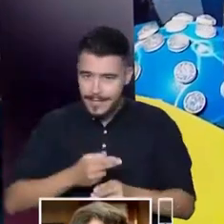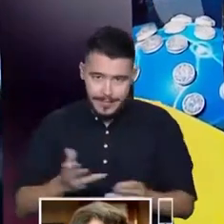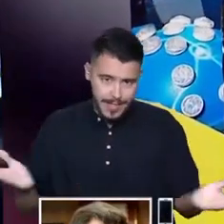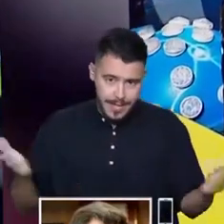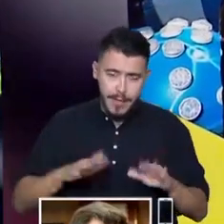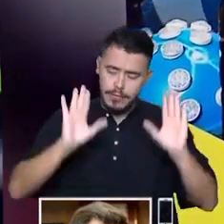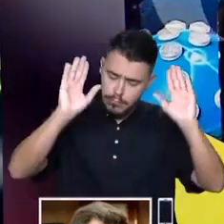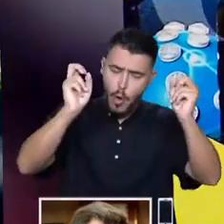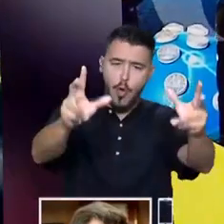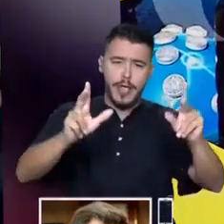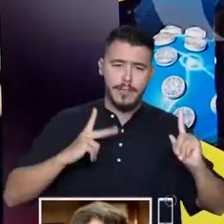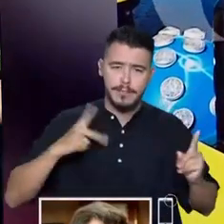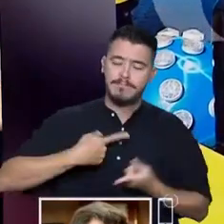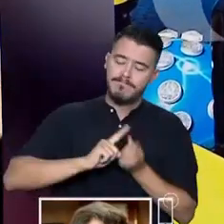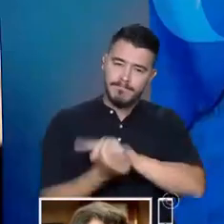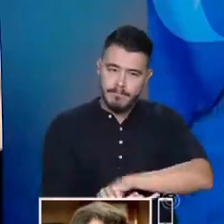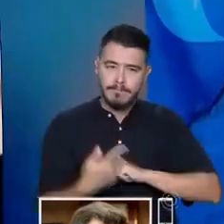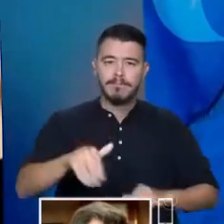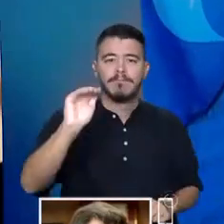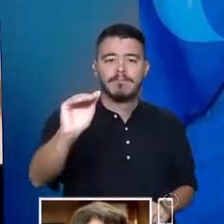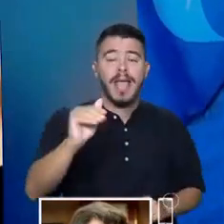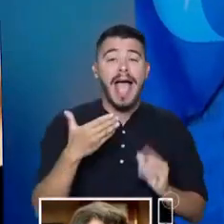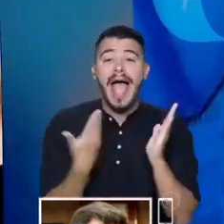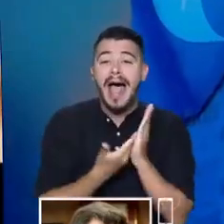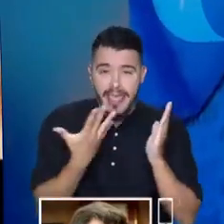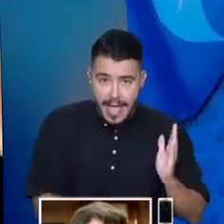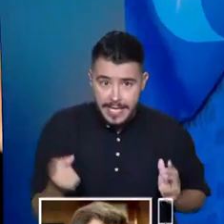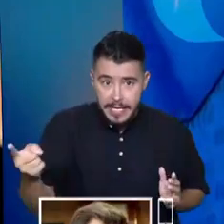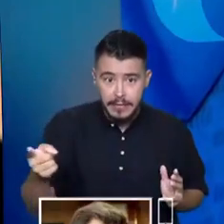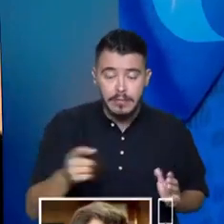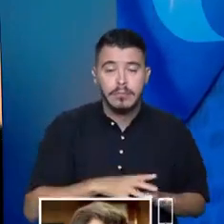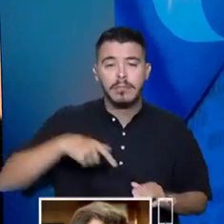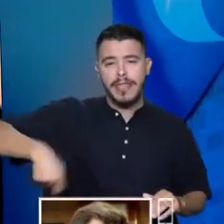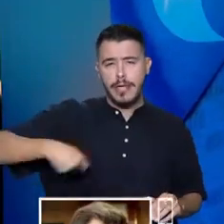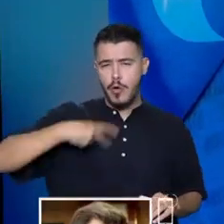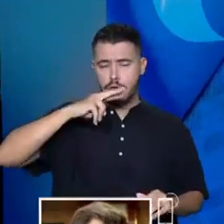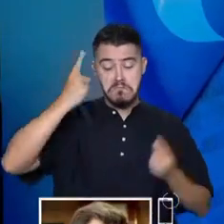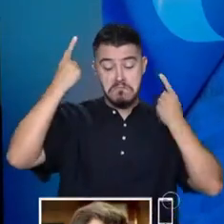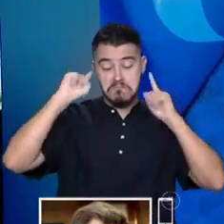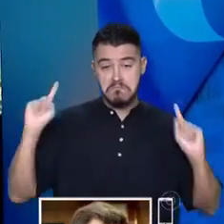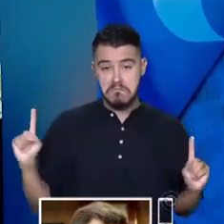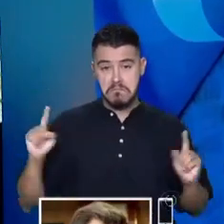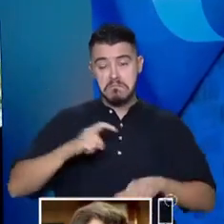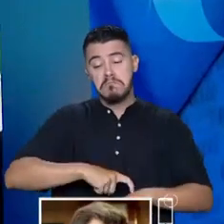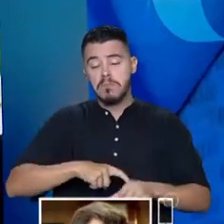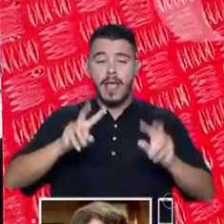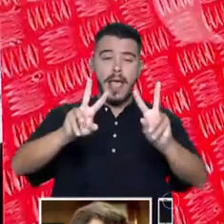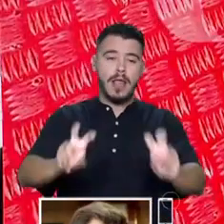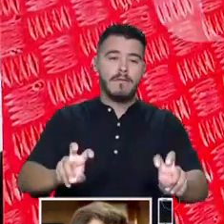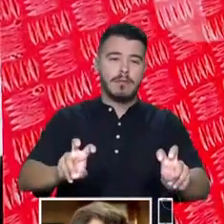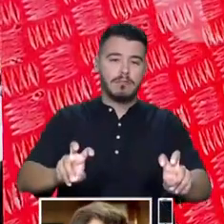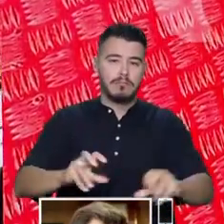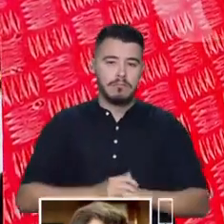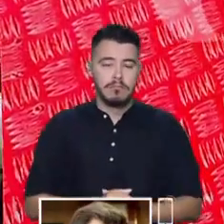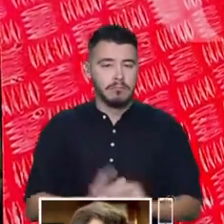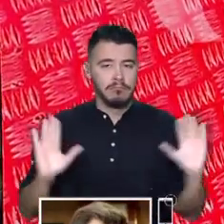λοιπόν. Είχε άδεια, λειτουργούσε νόμιμα? Δεν το γνωρίζω. Αυτή τη στιγμή η υπόθεση είναι στο προκαταρκτικό στάδιο. Δεν του είχε αποδοθεί